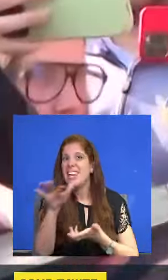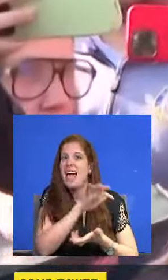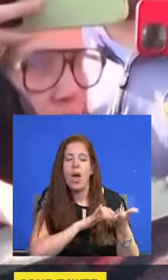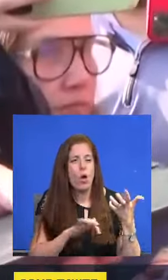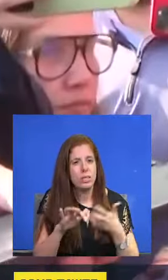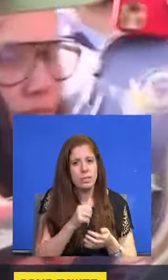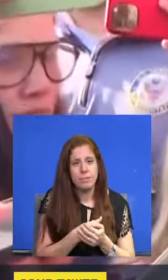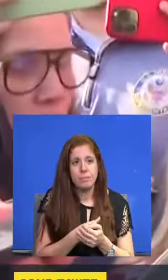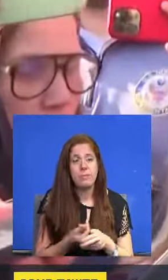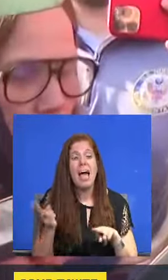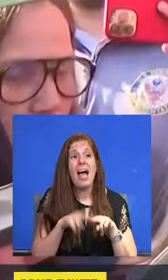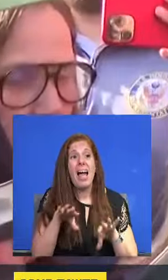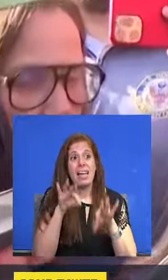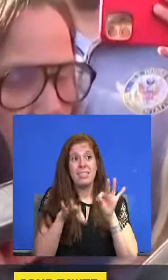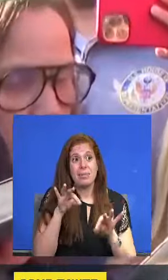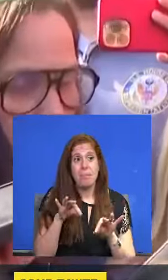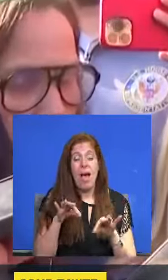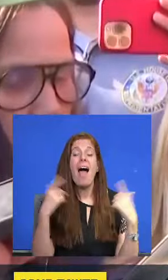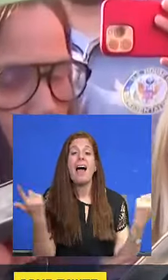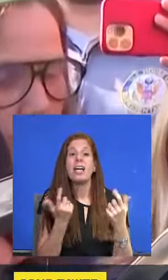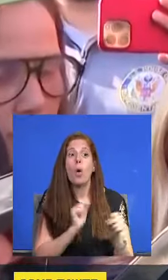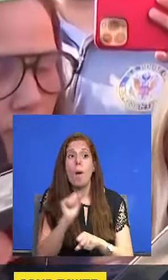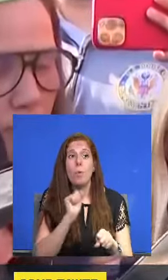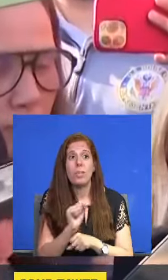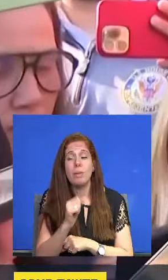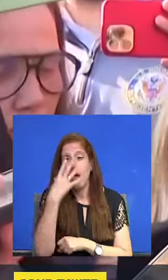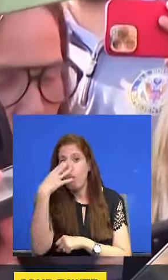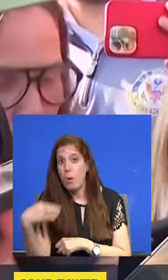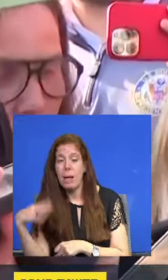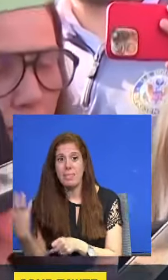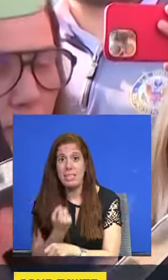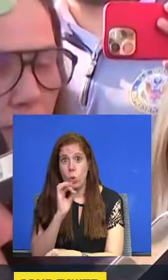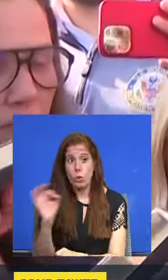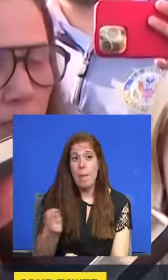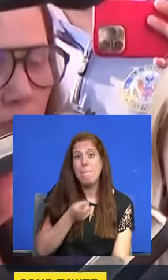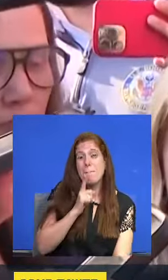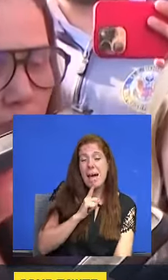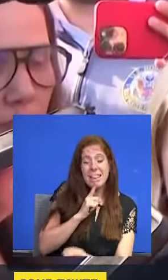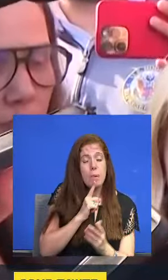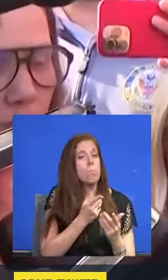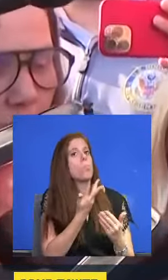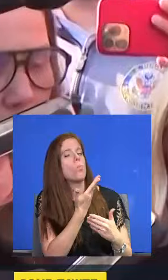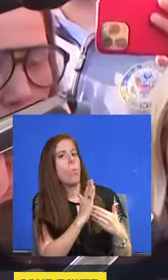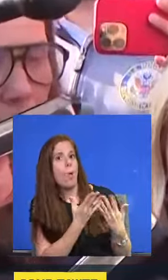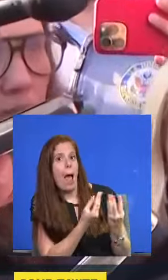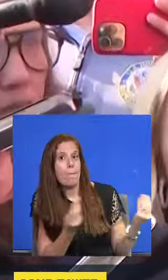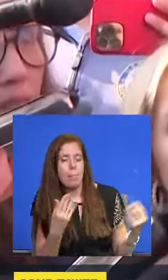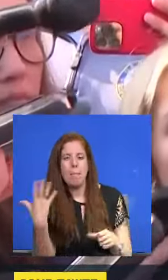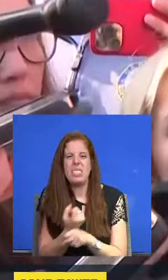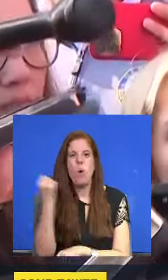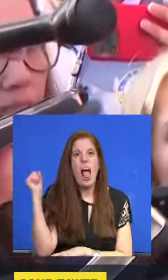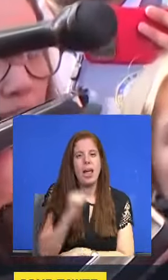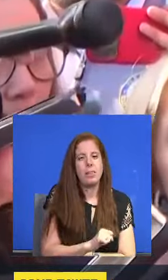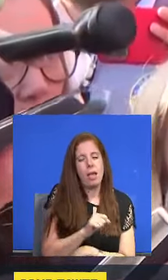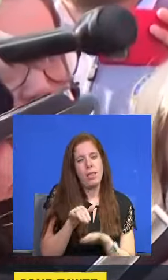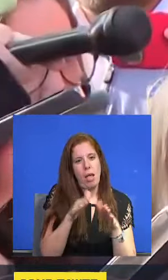אחרי ההצבעה חגגו המורדים הרפובליקנים את ניצחונם, מעטים מול רבים הם הצליחו להכניע את הממסד המפלגתי. It's the benefit